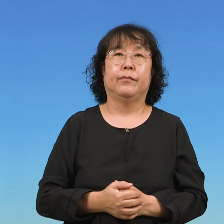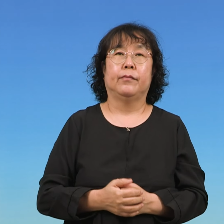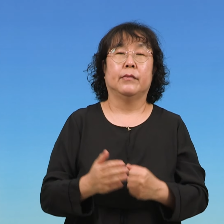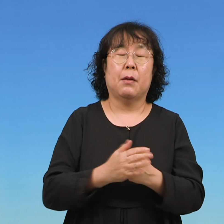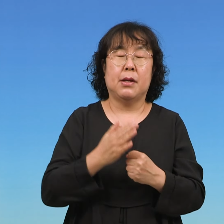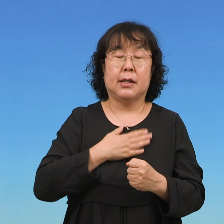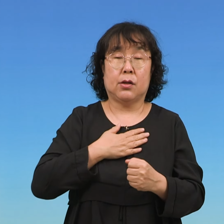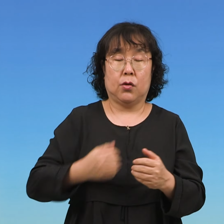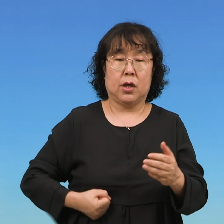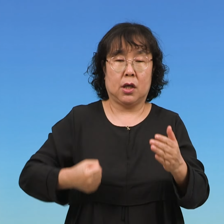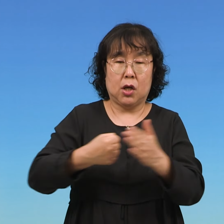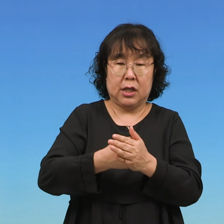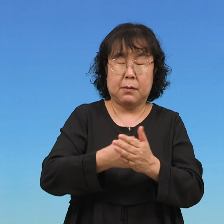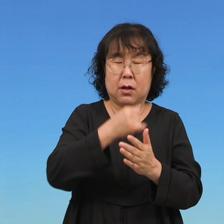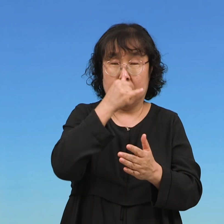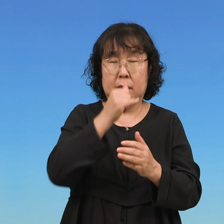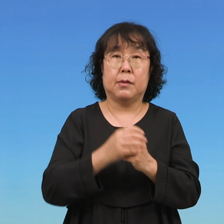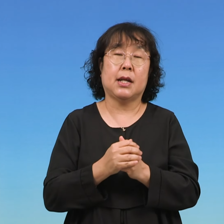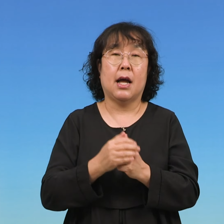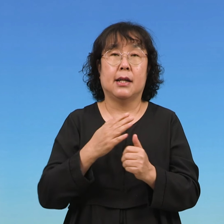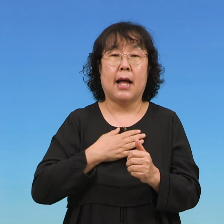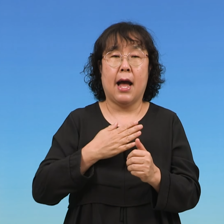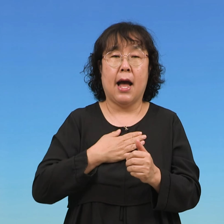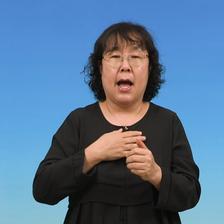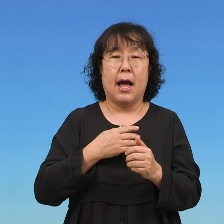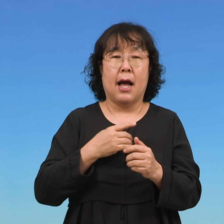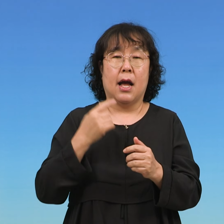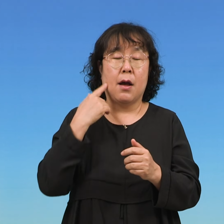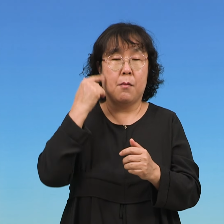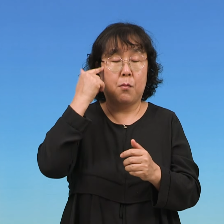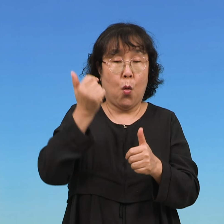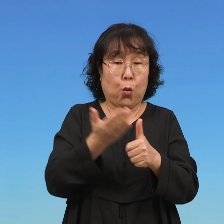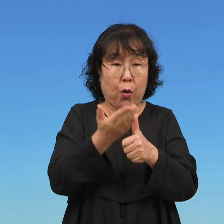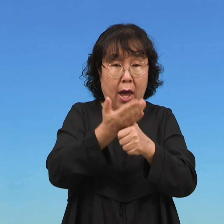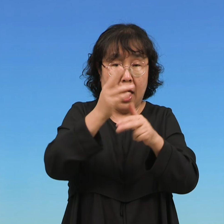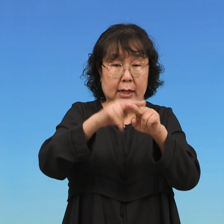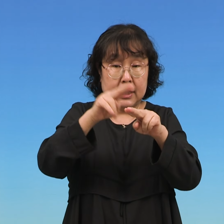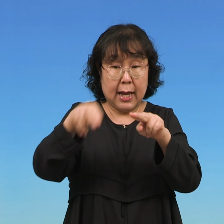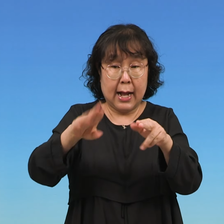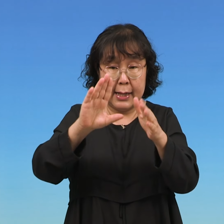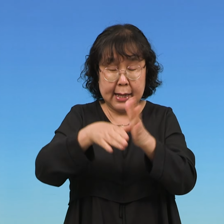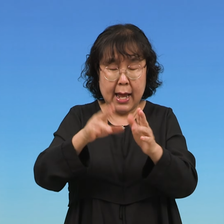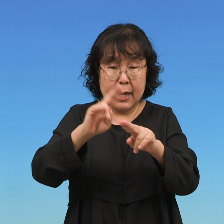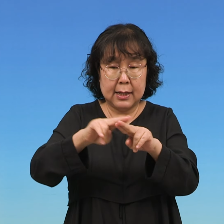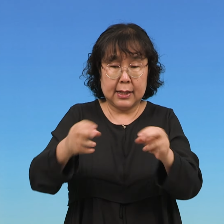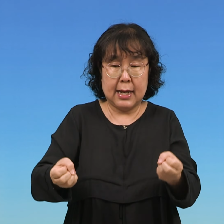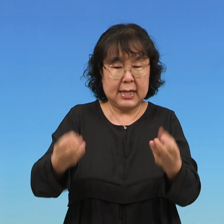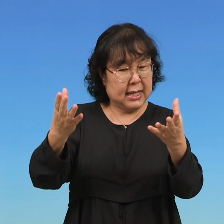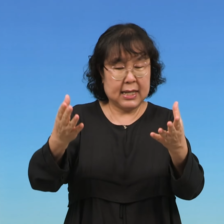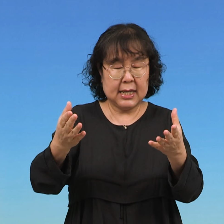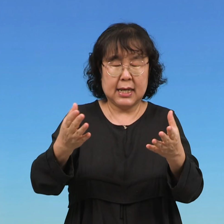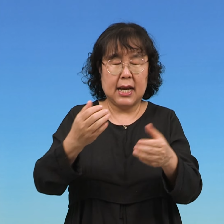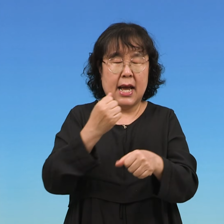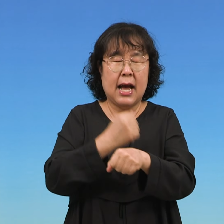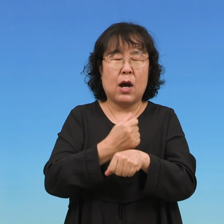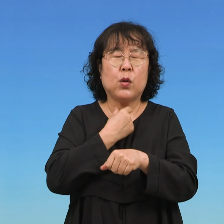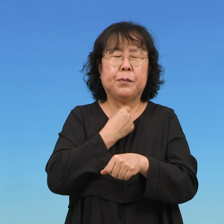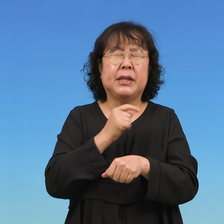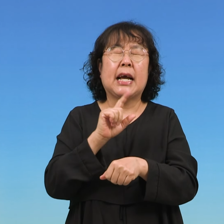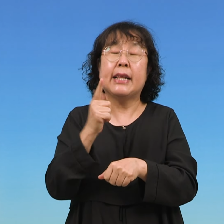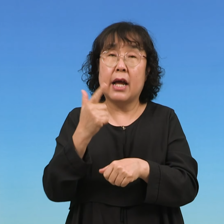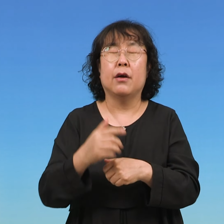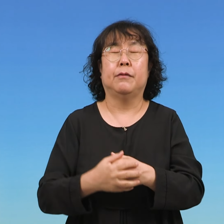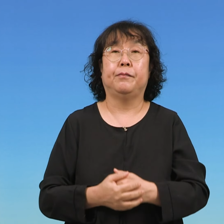하나 결심한 거 있지 않습니까 제가 은퇴할 때 나는 은퇴식 안 하겠다 뭐 은퇴식하는게